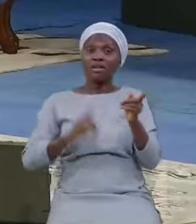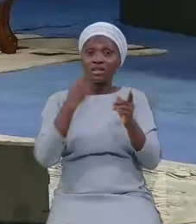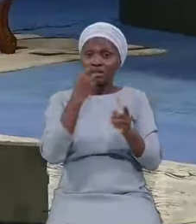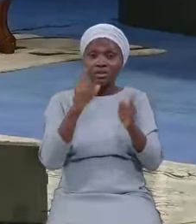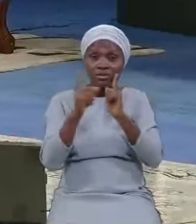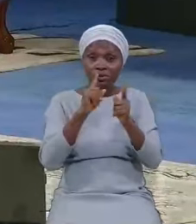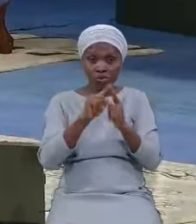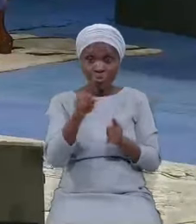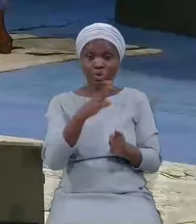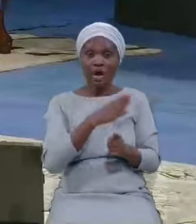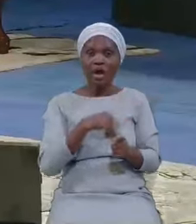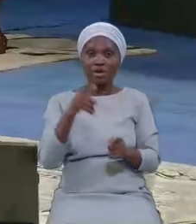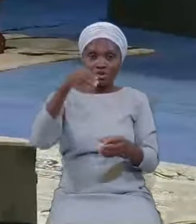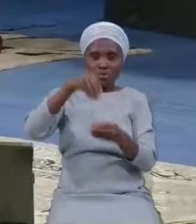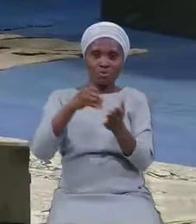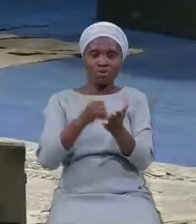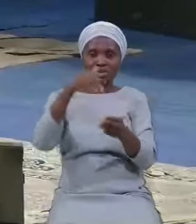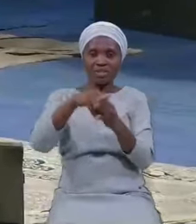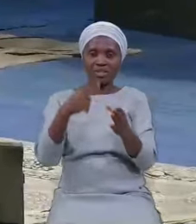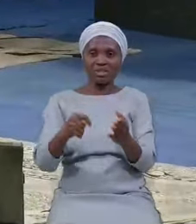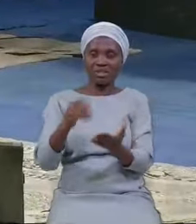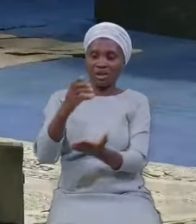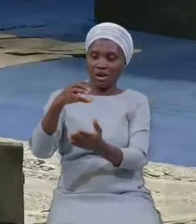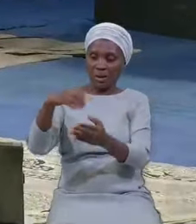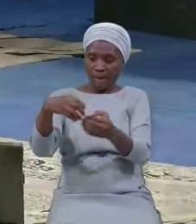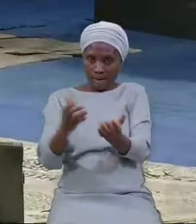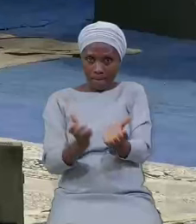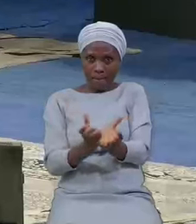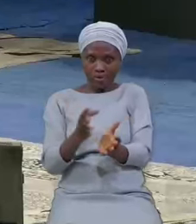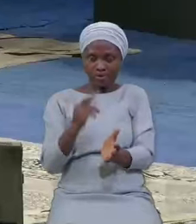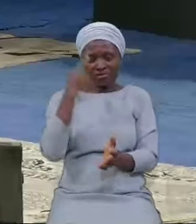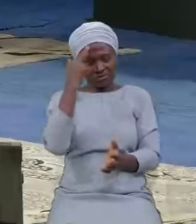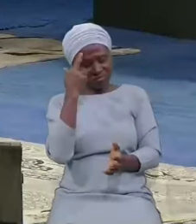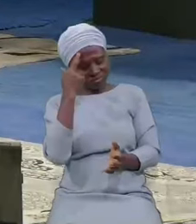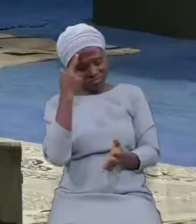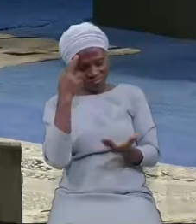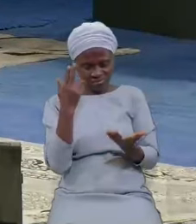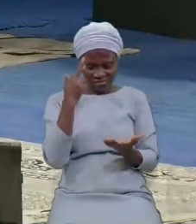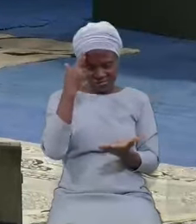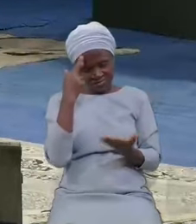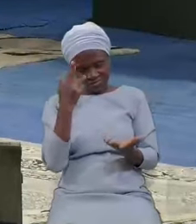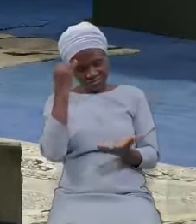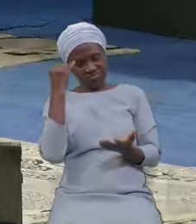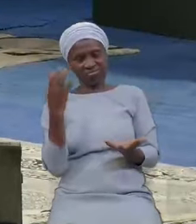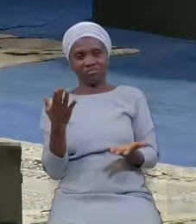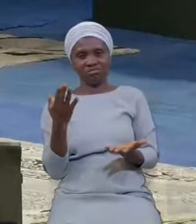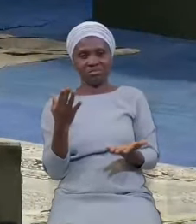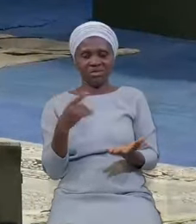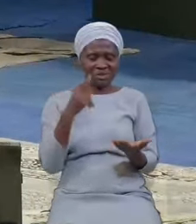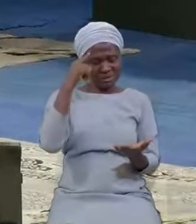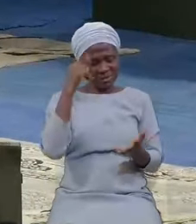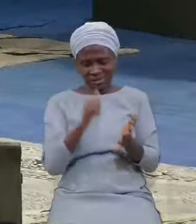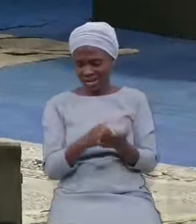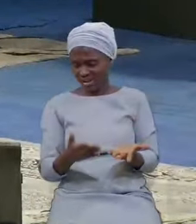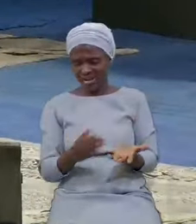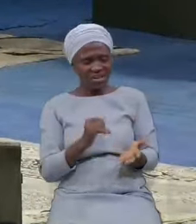pas. Je ne peux pas faire ça. Ça, ce n'est pas raisonnable. Pour que moi, je puisse avoir une nouvelle vie, le vin